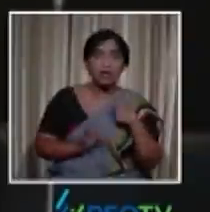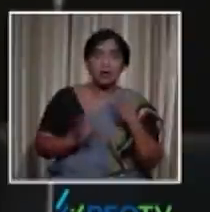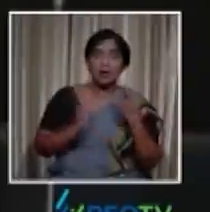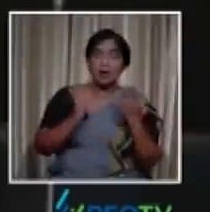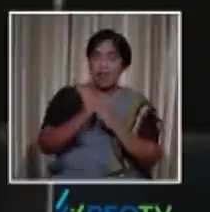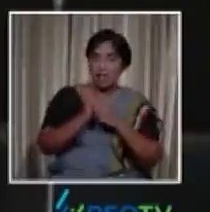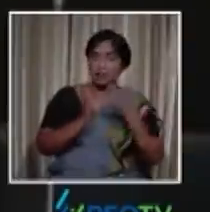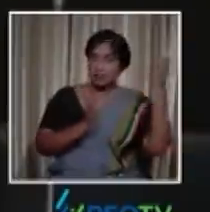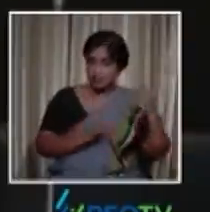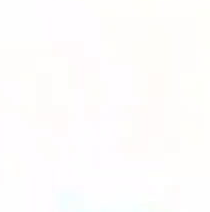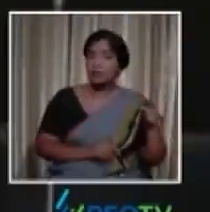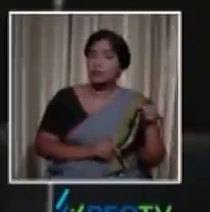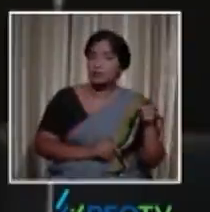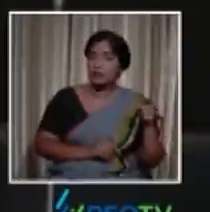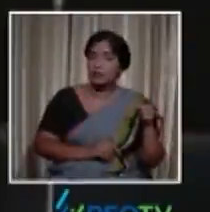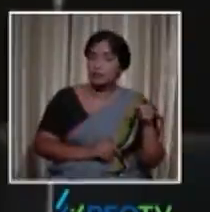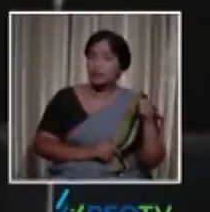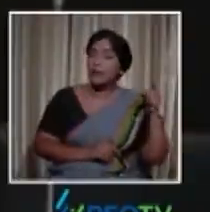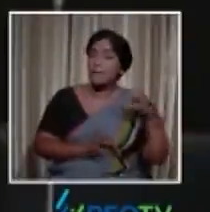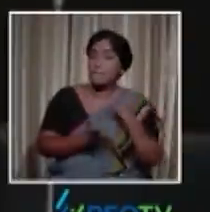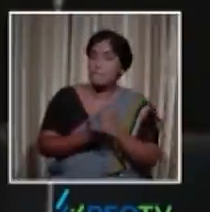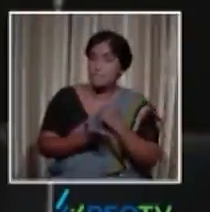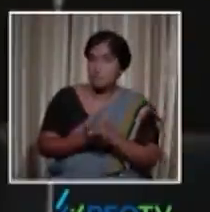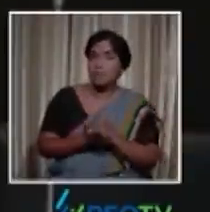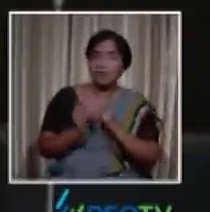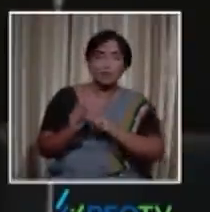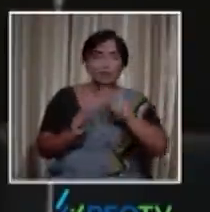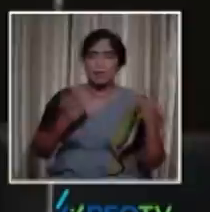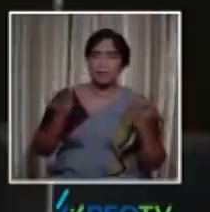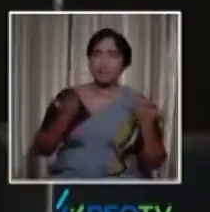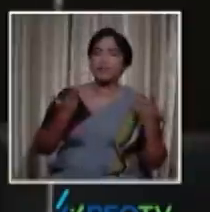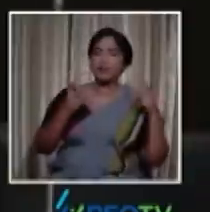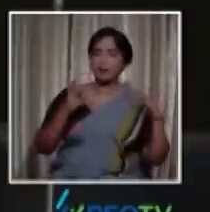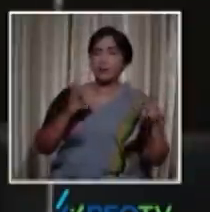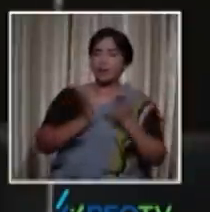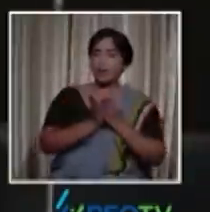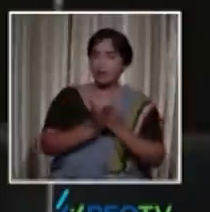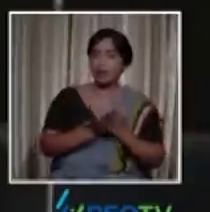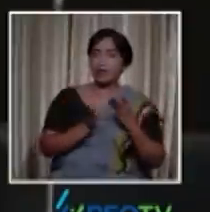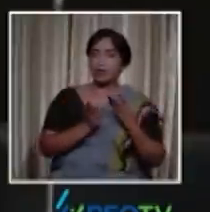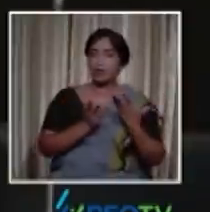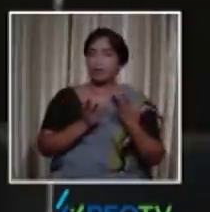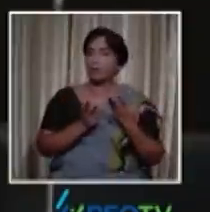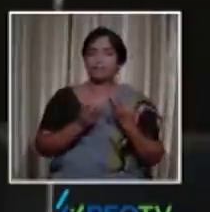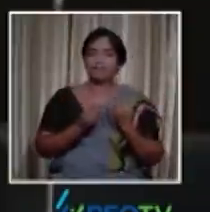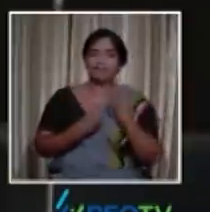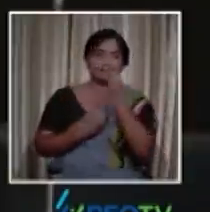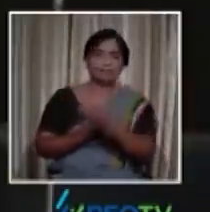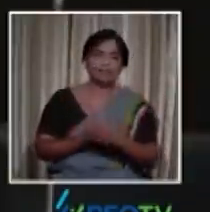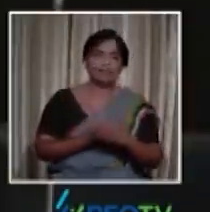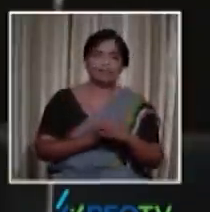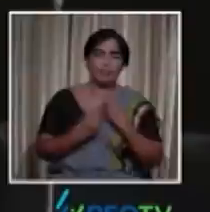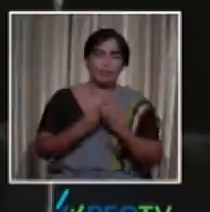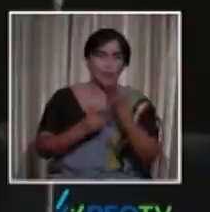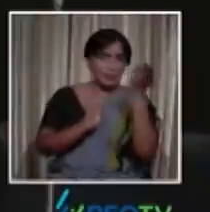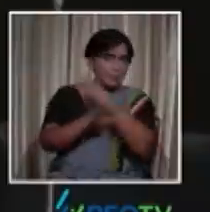විවෘත කරලා කරලා තිබුණේ. නමුත් ඒක ඒ බැංකු පද්ධති තුලින් සිදු කිරීමට නොහැකි වීම නිසා ඒ නෞකාව නිදහස් කරන්න එක ගමුනේ නැහැ ඒ සමාගම අදාළ